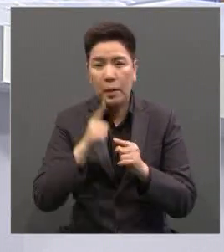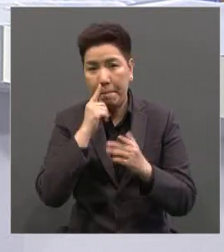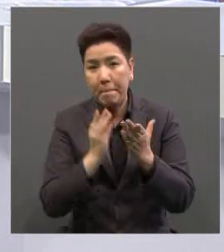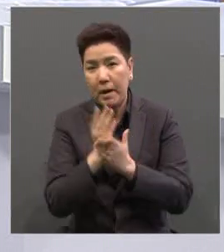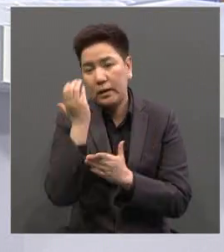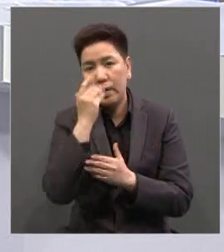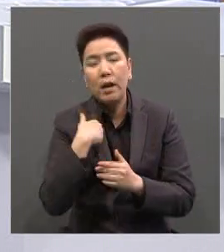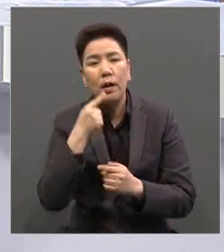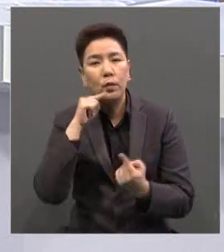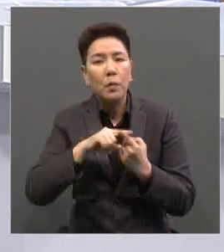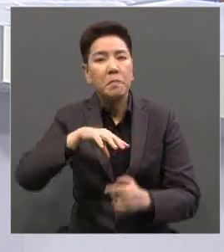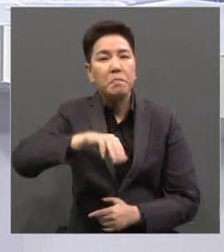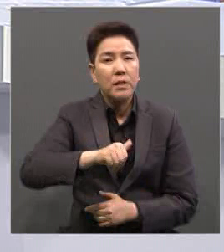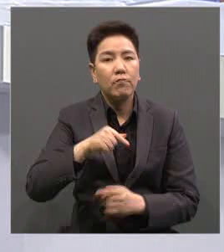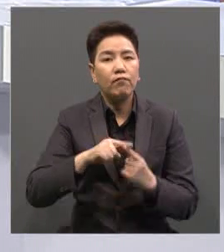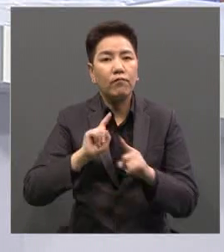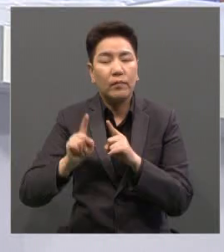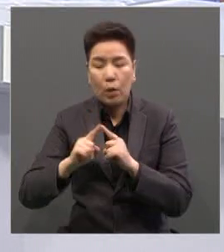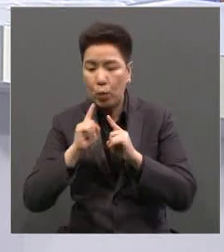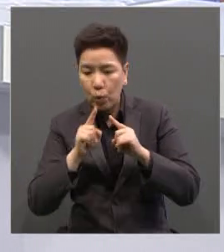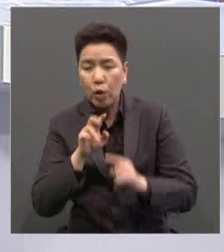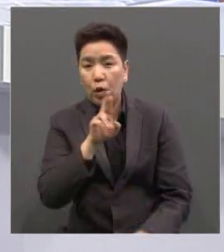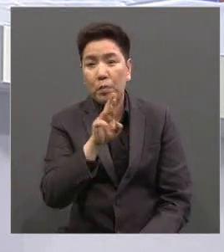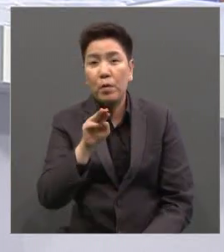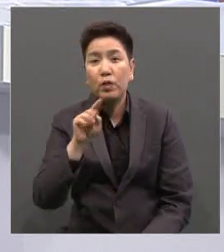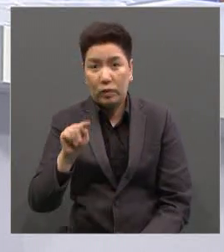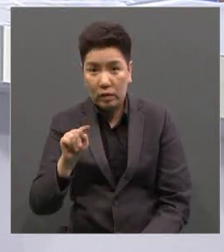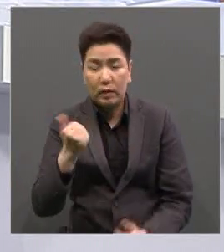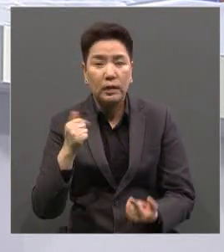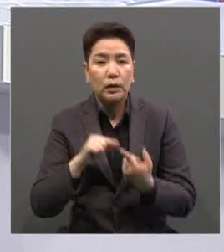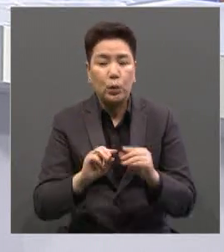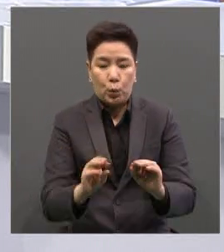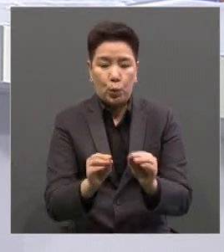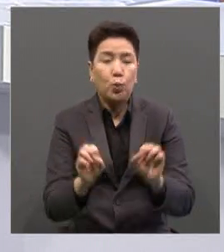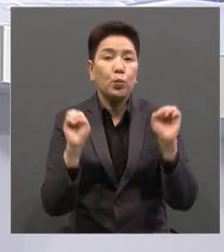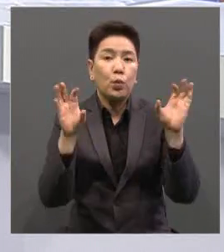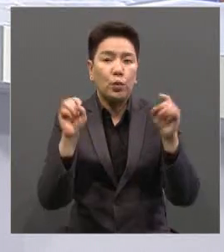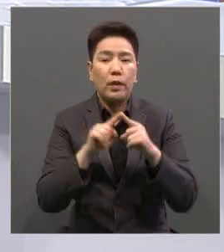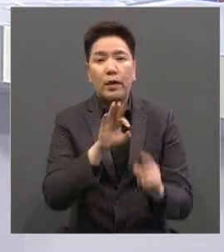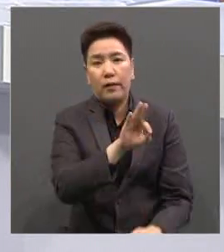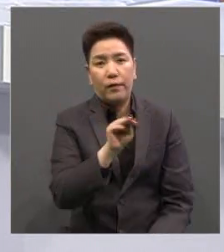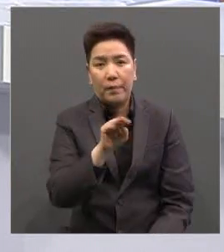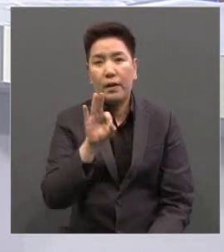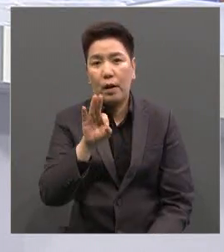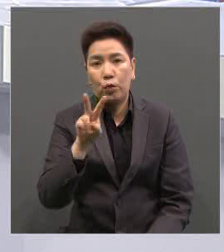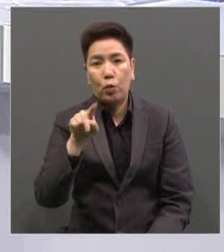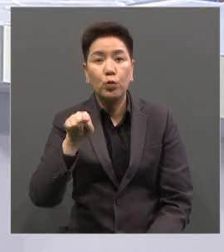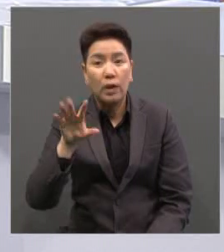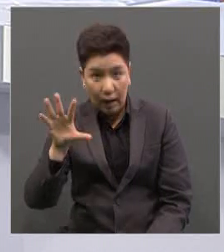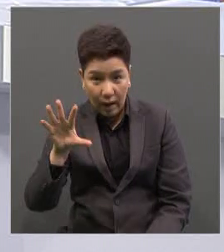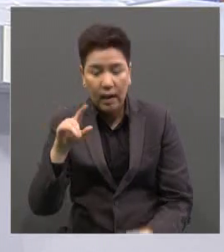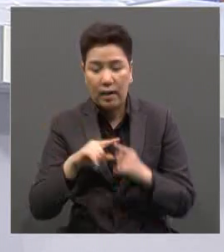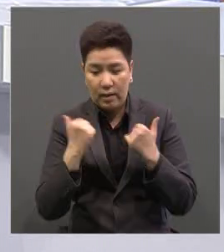ผ่านรายการคุยเรื่องบ้านคุยเรื่องเมืองคุยทุกเรื่องกับรัฐมนตรีทางวิทยุนะครับคลื่น FM 92.5